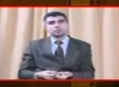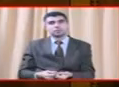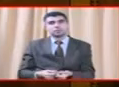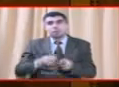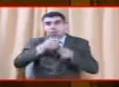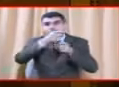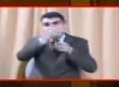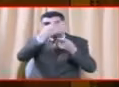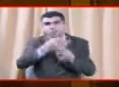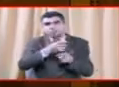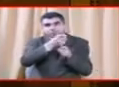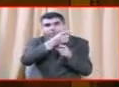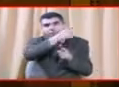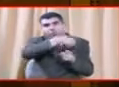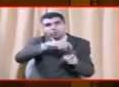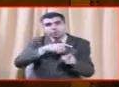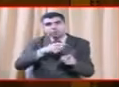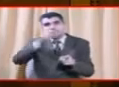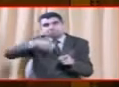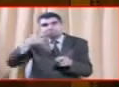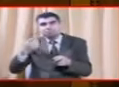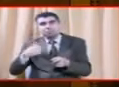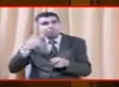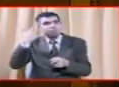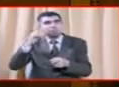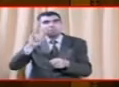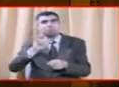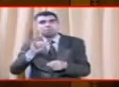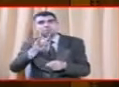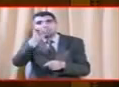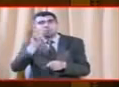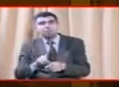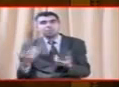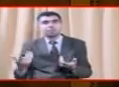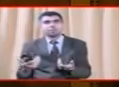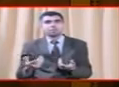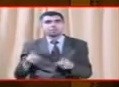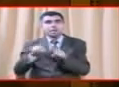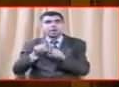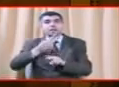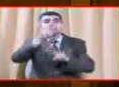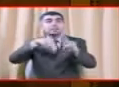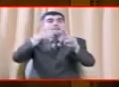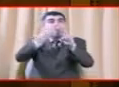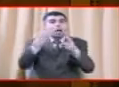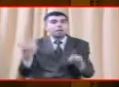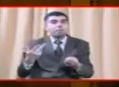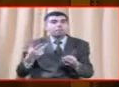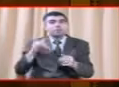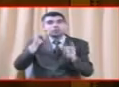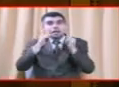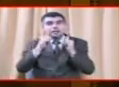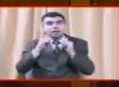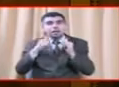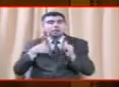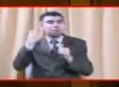يتلقى ضربة نارية ويكون هناك الرد بأن هذه الضربة النارية ما عرف منين